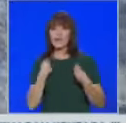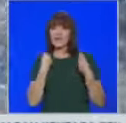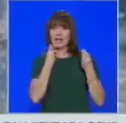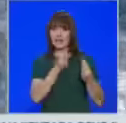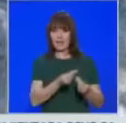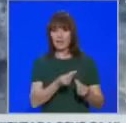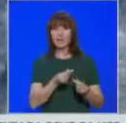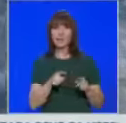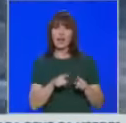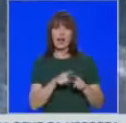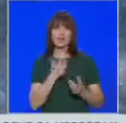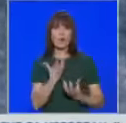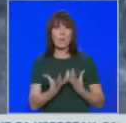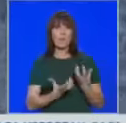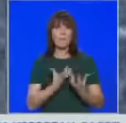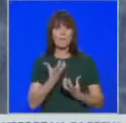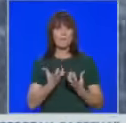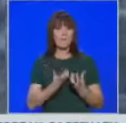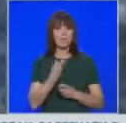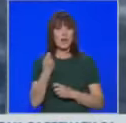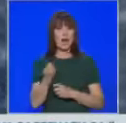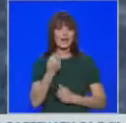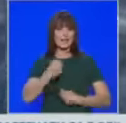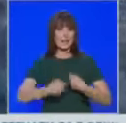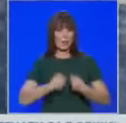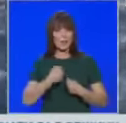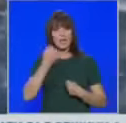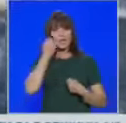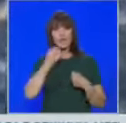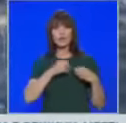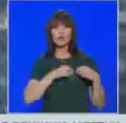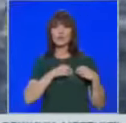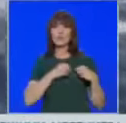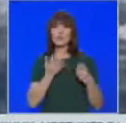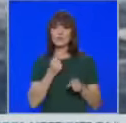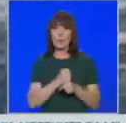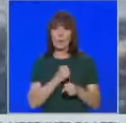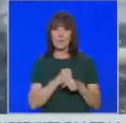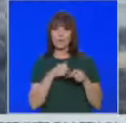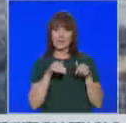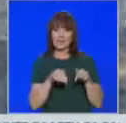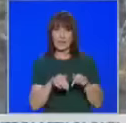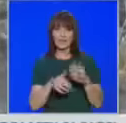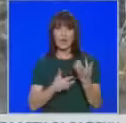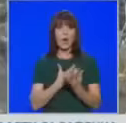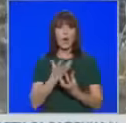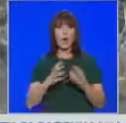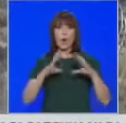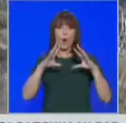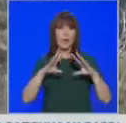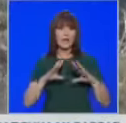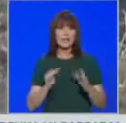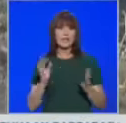вода както пожарните автомобили, така и доброволците, които работят на място тук. Огънят достигна и